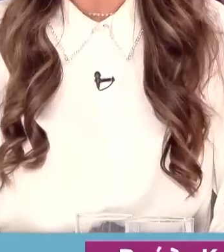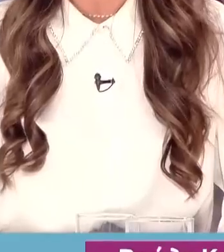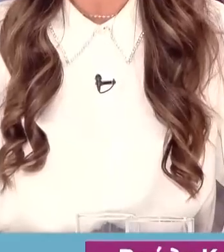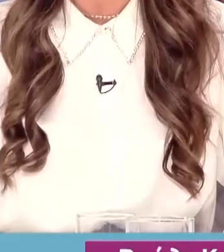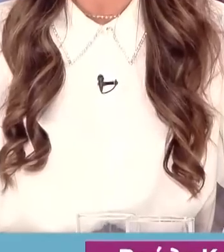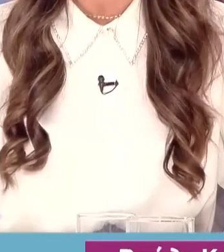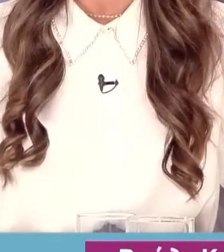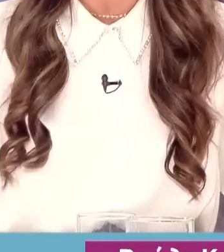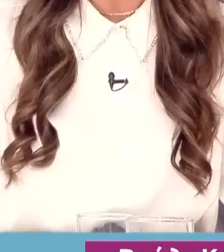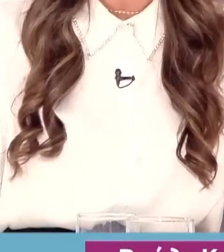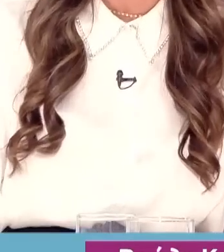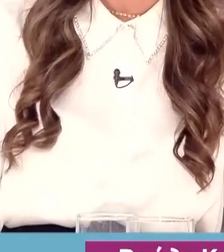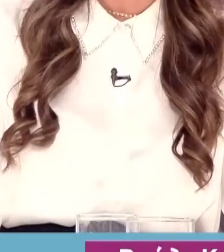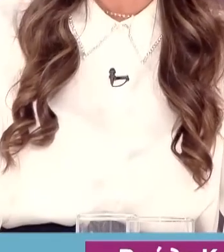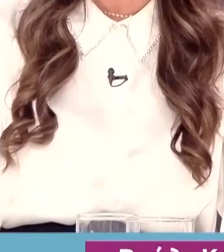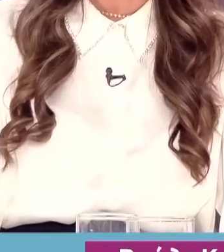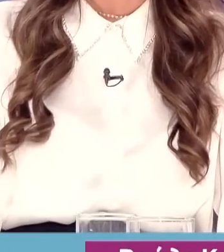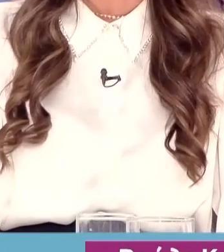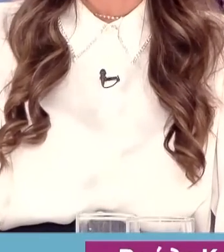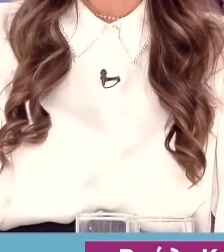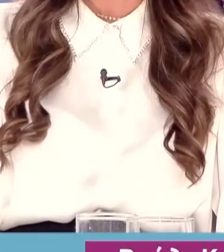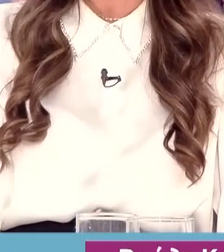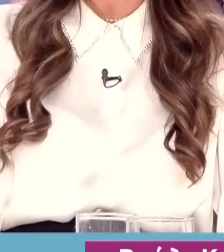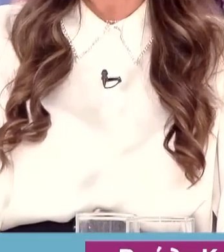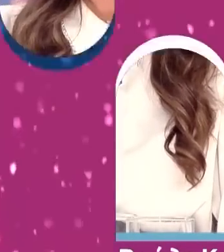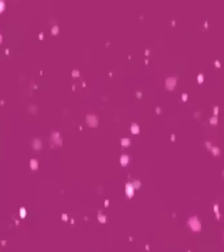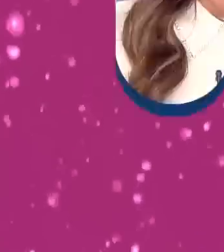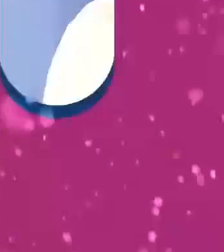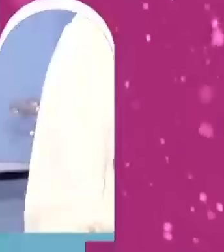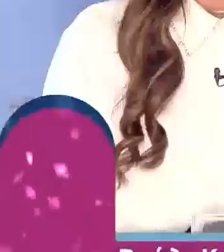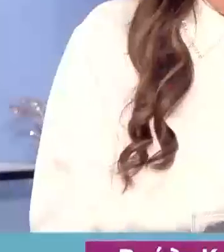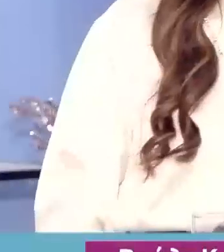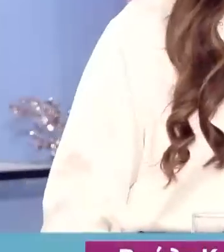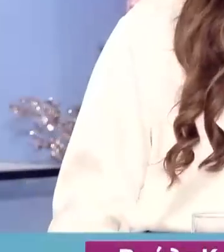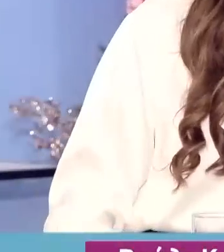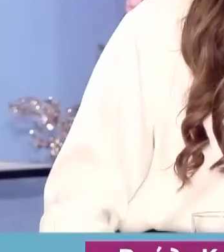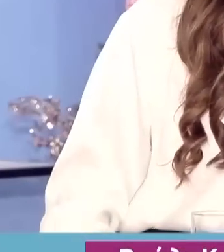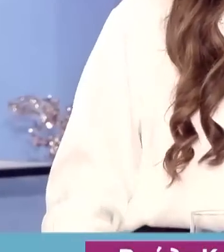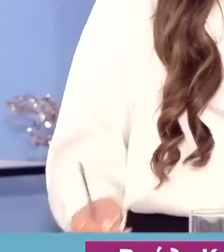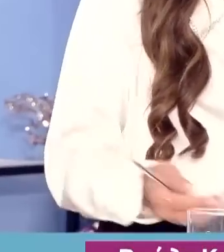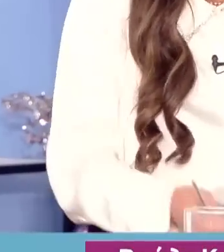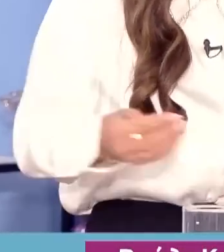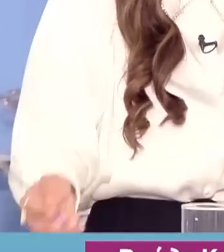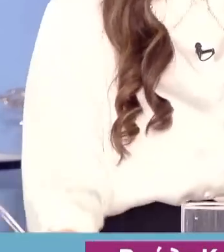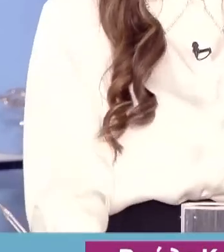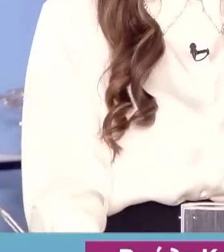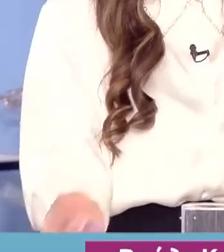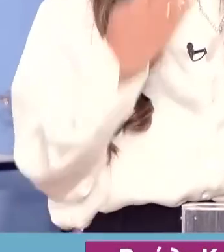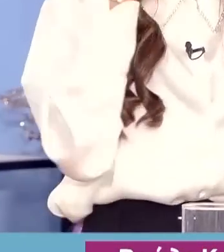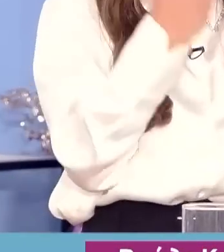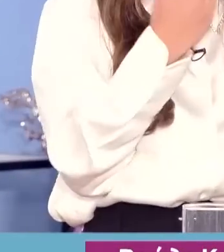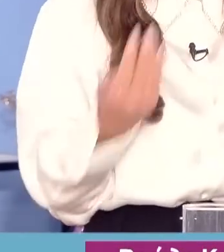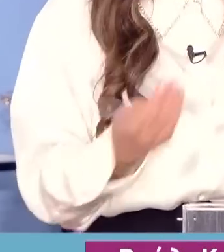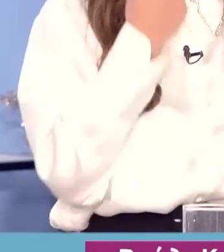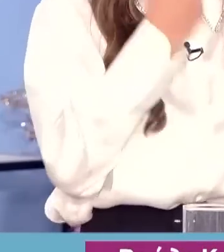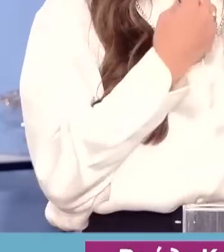Έχουμε τον Αλέξανδρο να του πω την πρώτη μας καλημέρα για σήμερα Σάββατο. Καλημέρα, καλημέρα. Γεια σου, αγόρι μου, όμορφο και γλυκό. Γιατί μου μαυροφορέθηκες με το